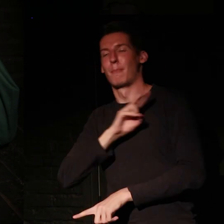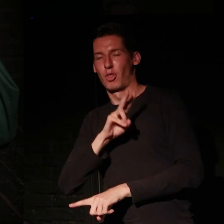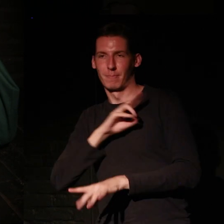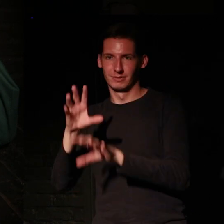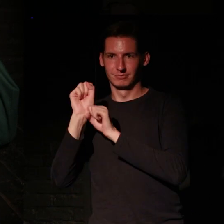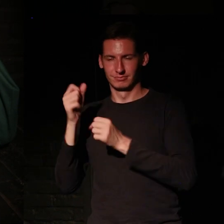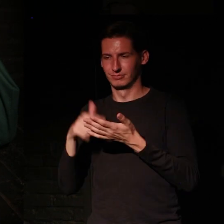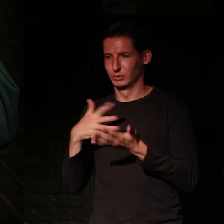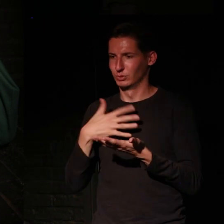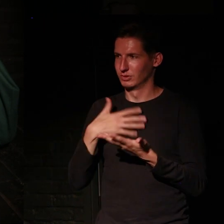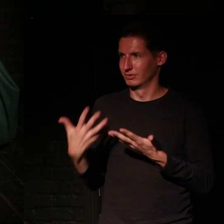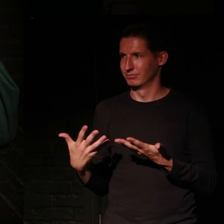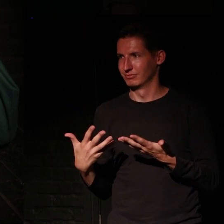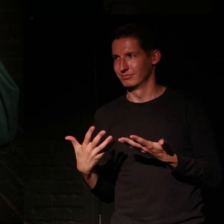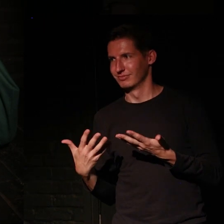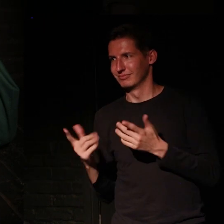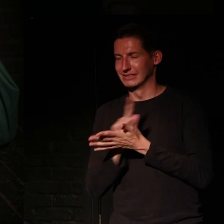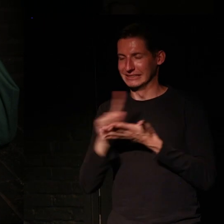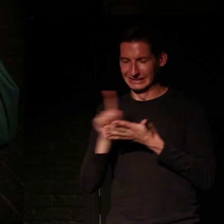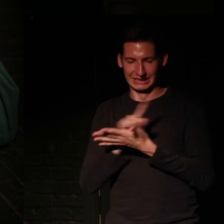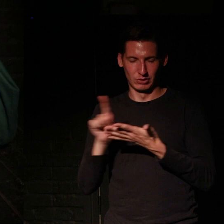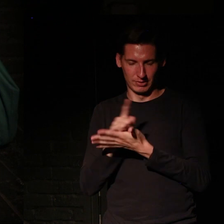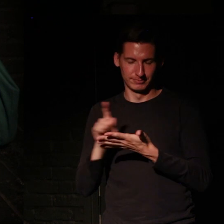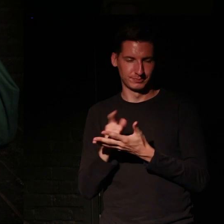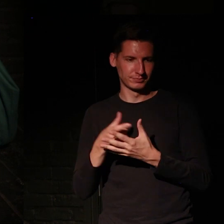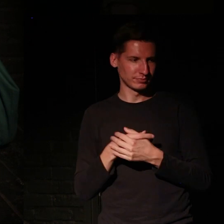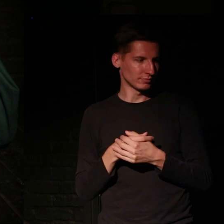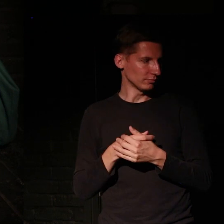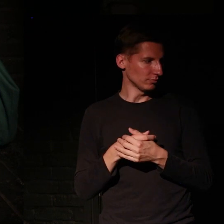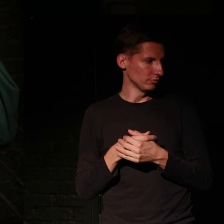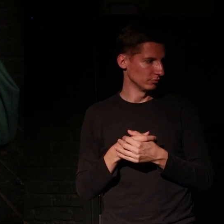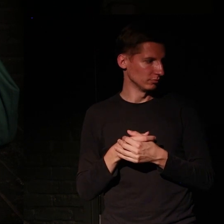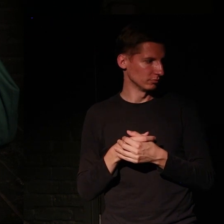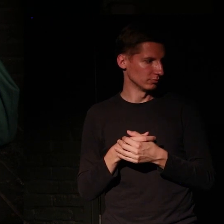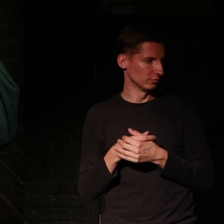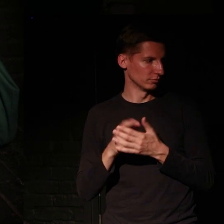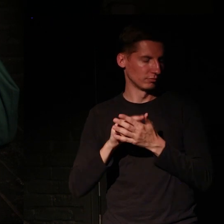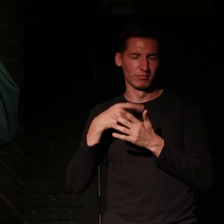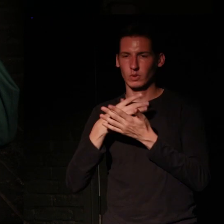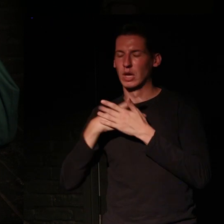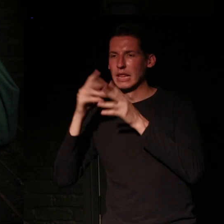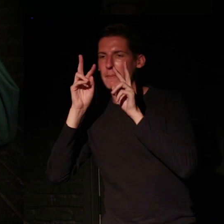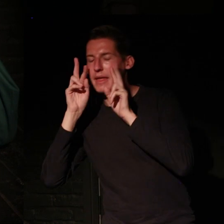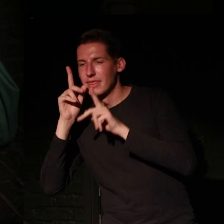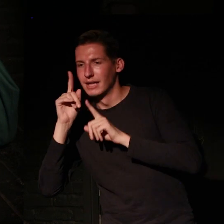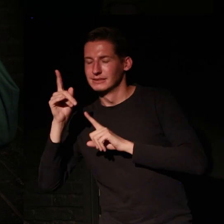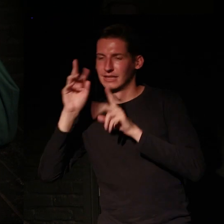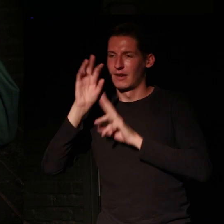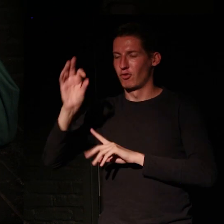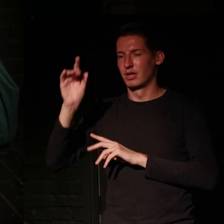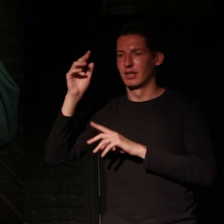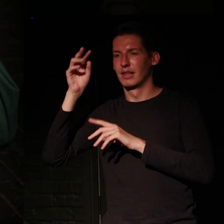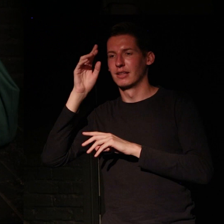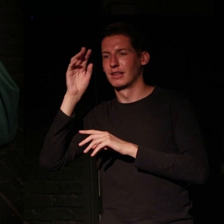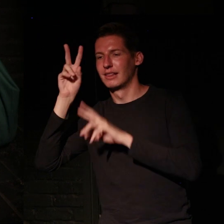Jasne, to tak. I w zależności znowu od interpretacji teologicznej pewnie będziemy